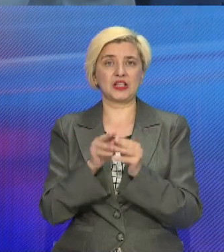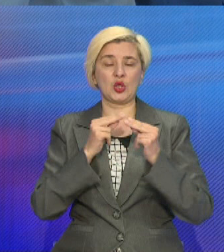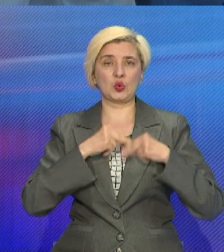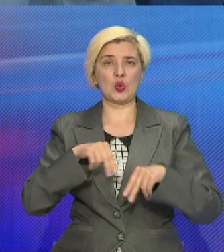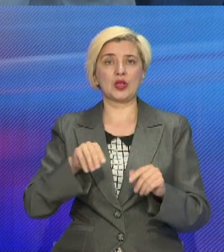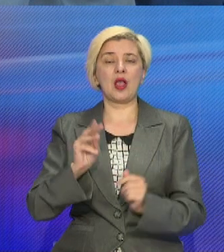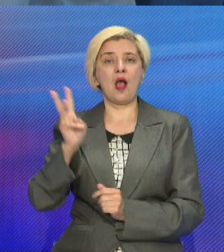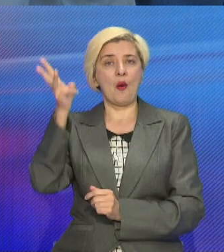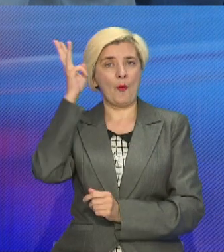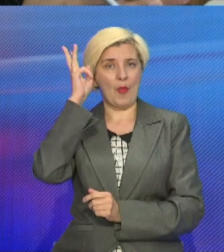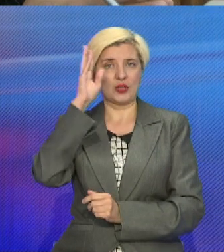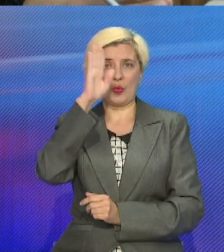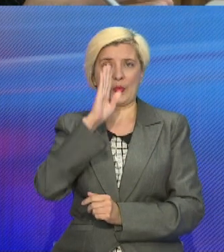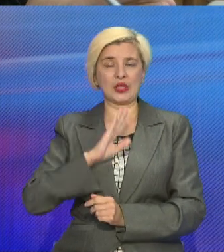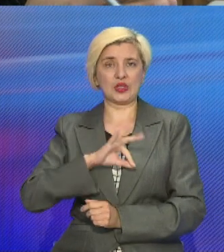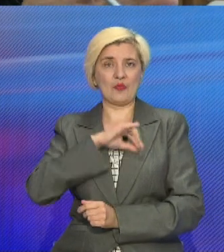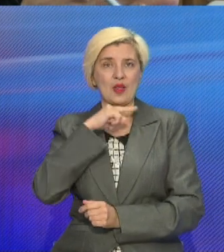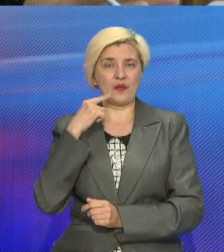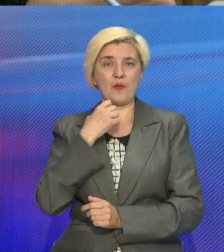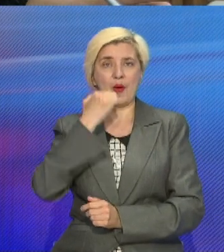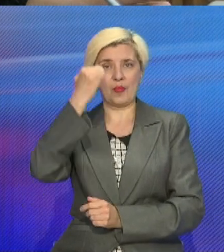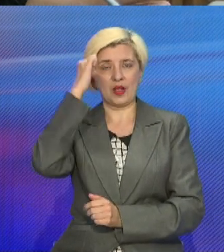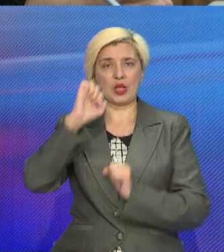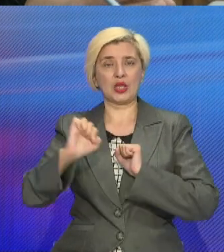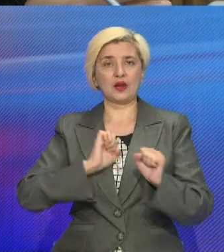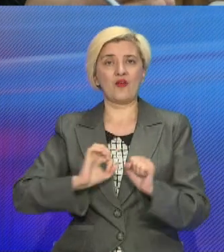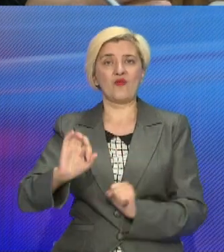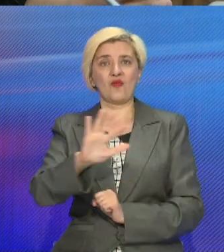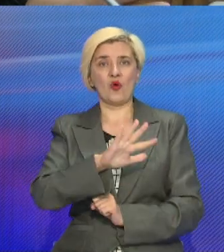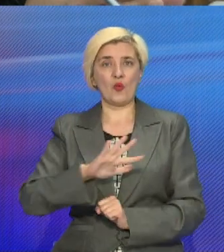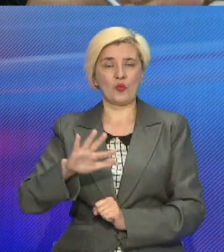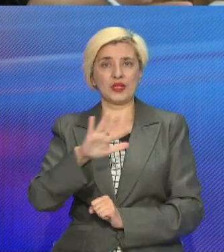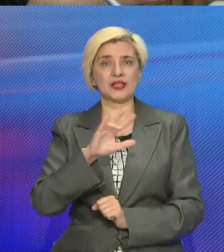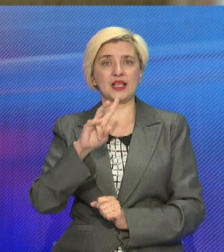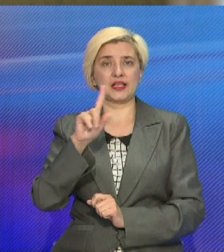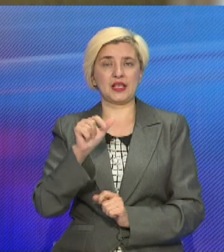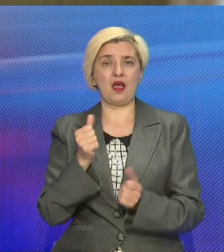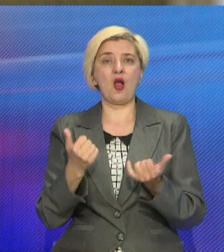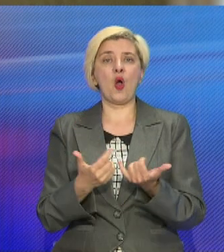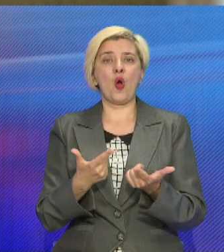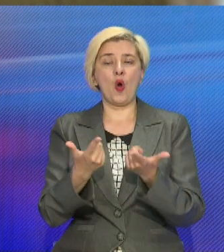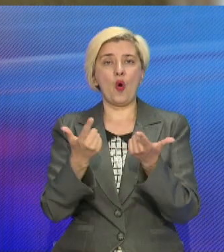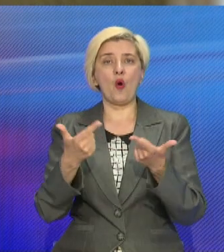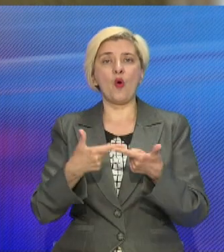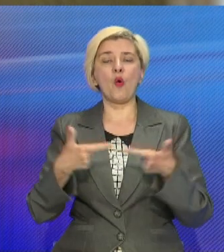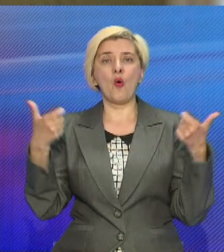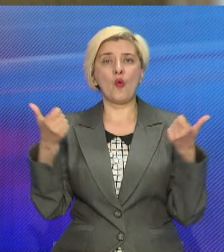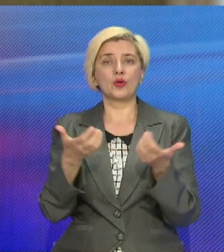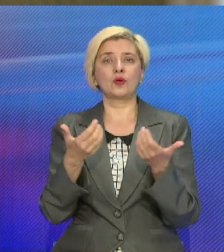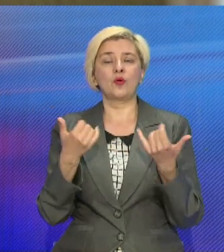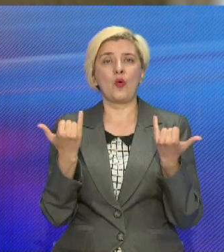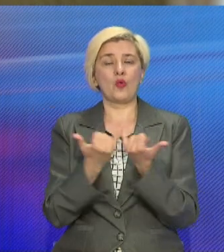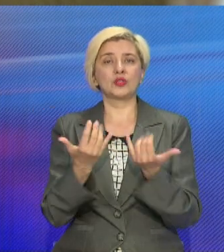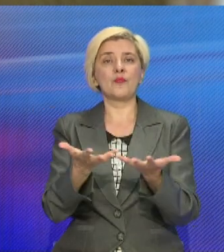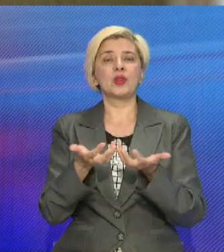Надзвичайний і повномоцний посол Бразилії у Білорусі подякував керівництву в області за гостинний прийом і оказану увагу. І підкреслив, що